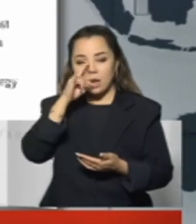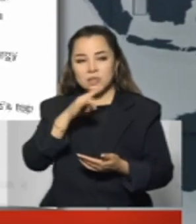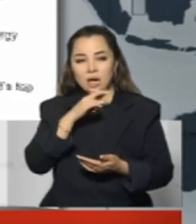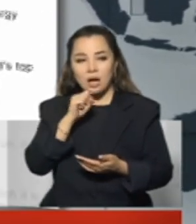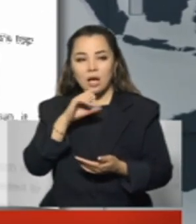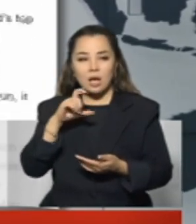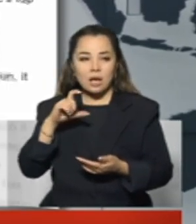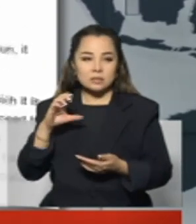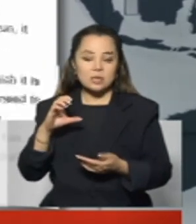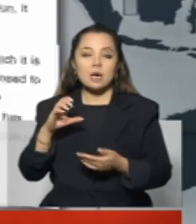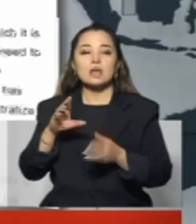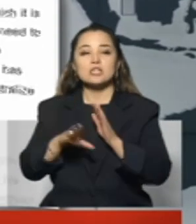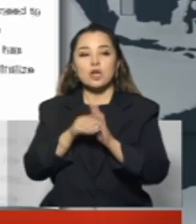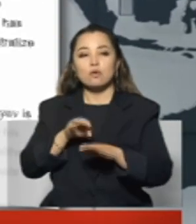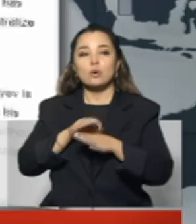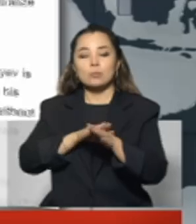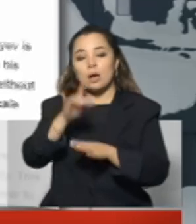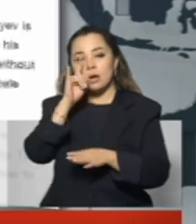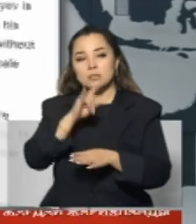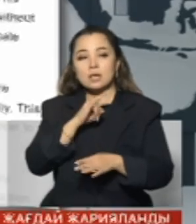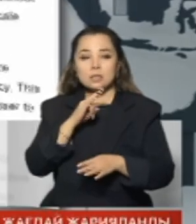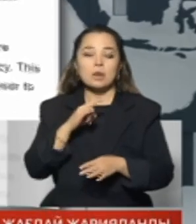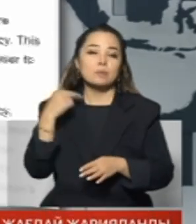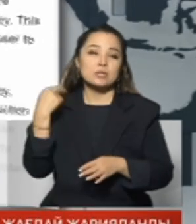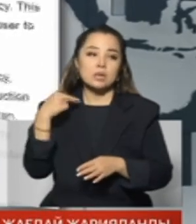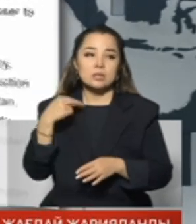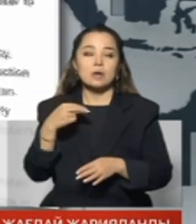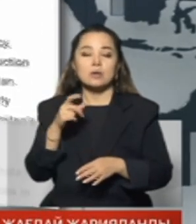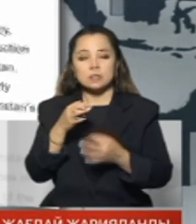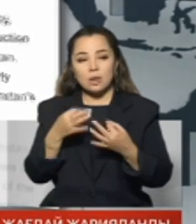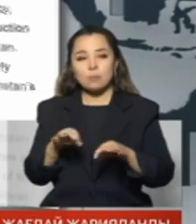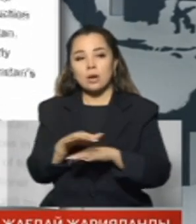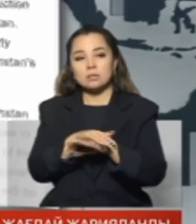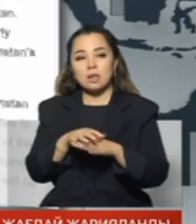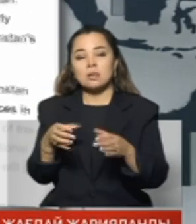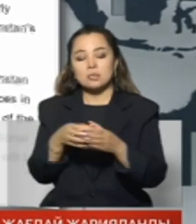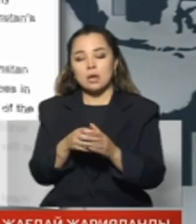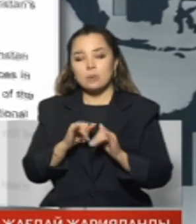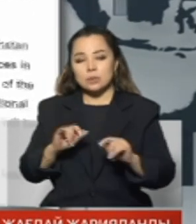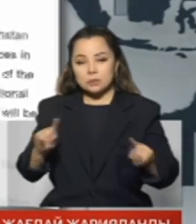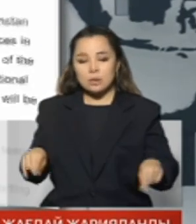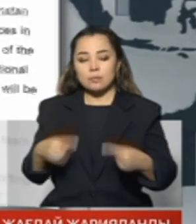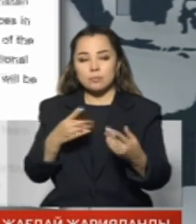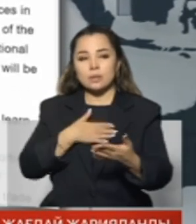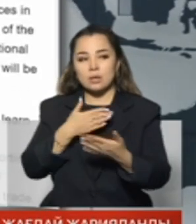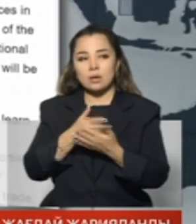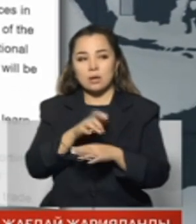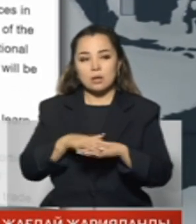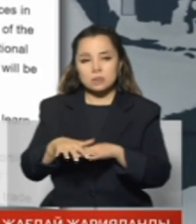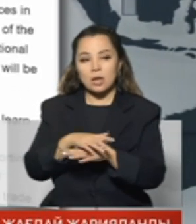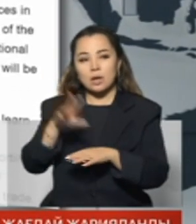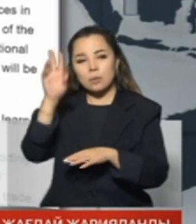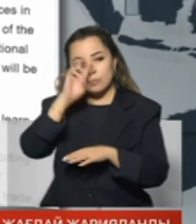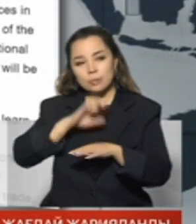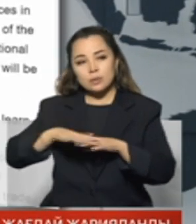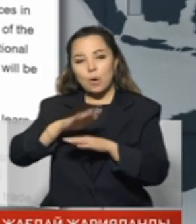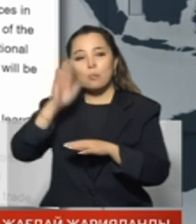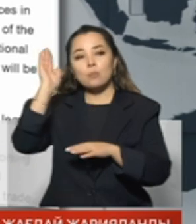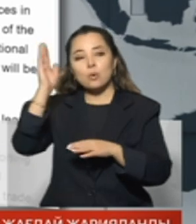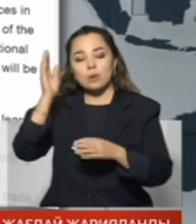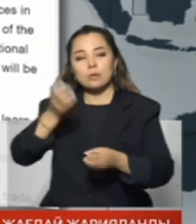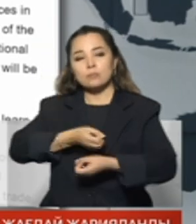АЭС референдумын президент Қасым Жомарт Тоқаевтың демократияға кең ауқымды ықпалдастығымен халықтың ел болашағын